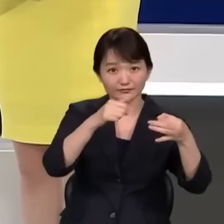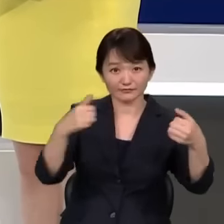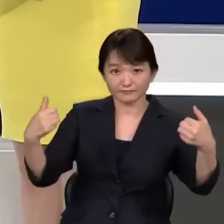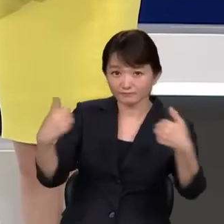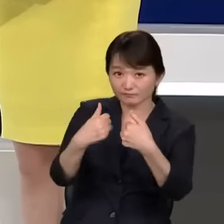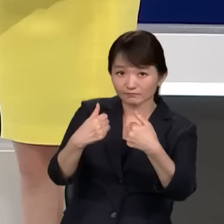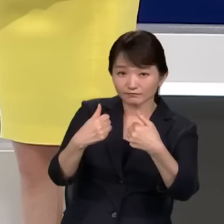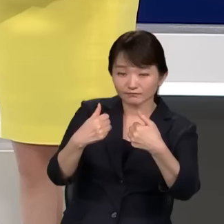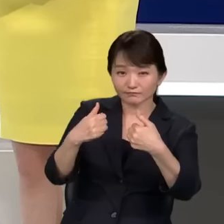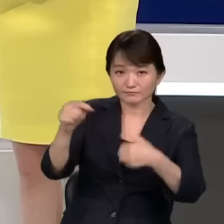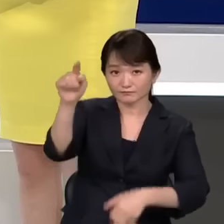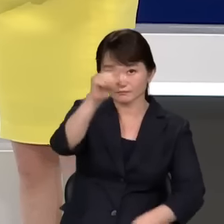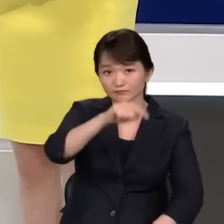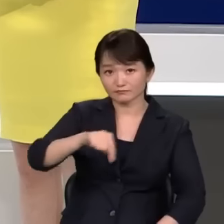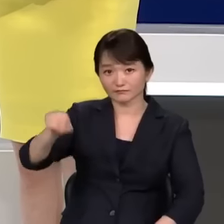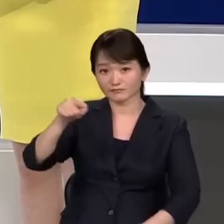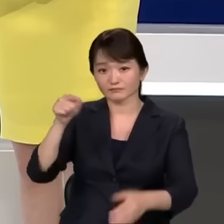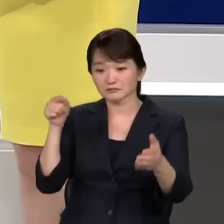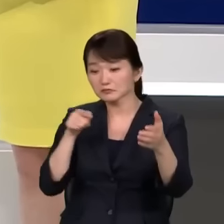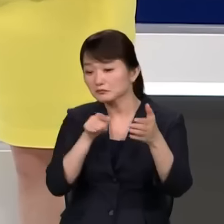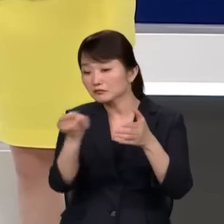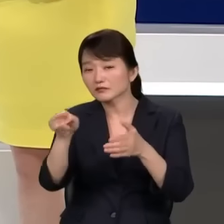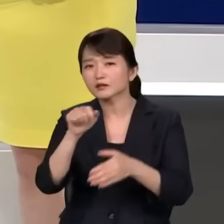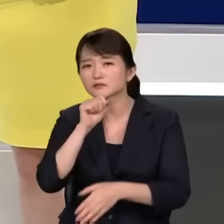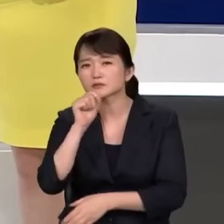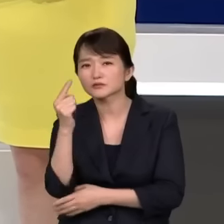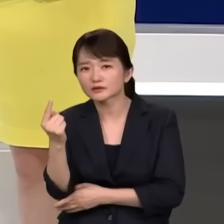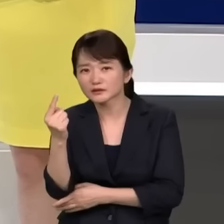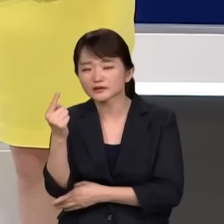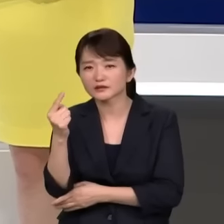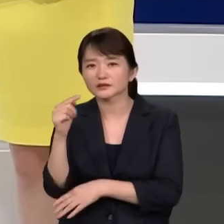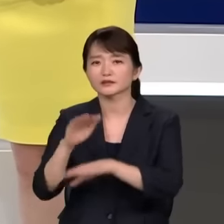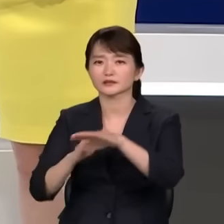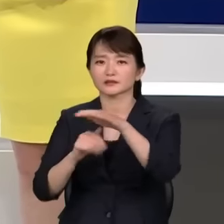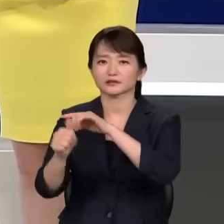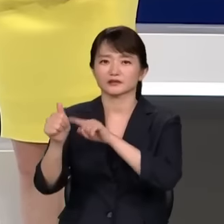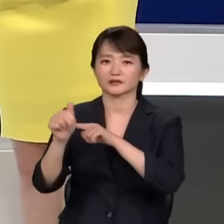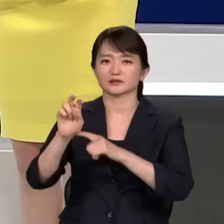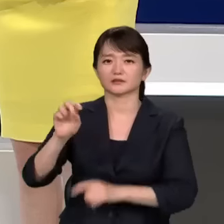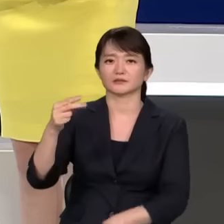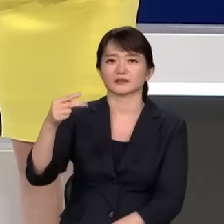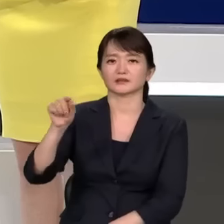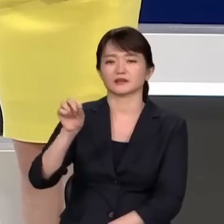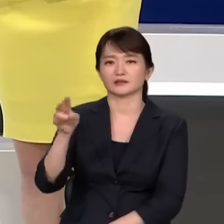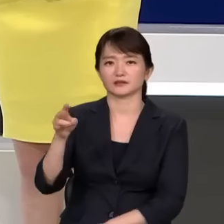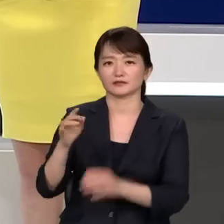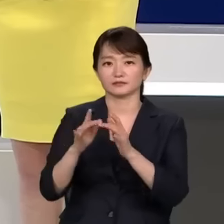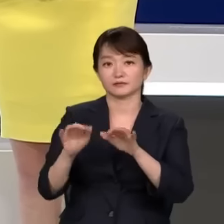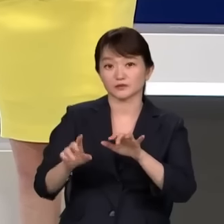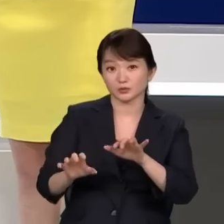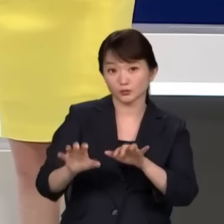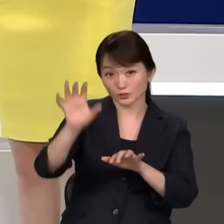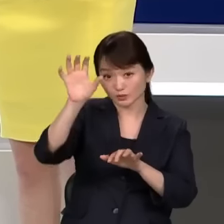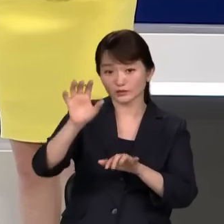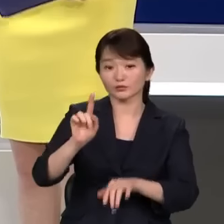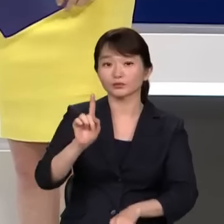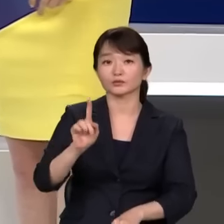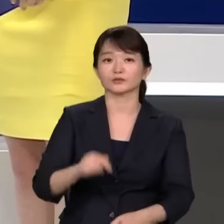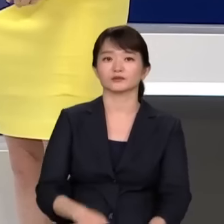때 관역의 가장 바깥쪽인 1점을 쐈던 바로 그 선수입니다. 마다예 선수의 소셜미디어에 이런 게